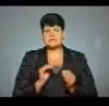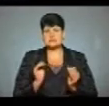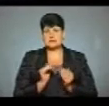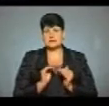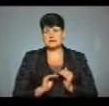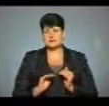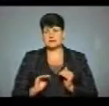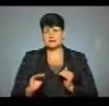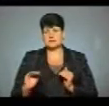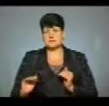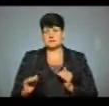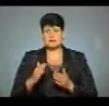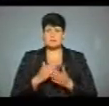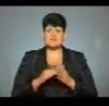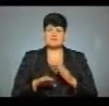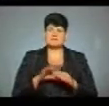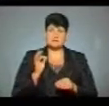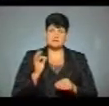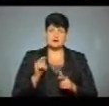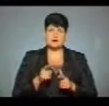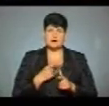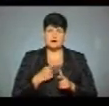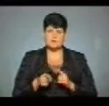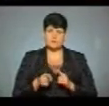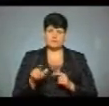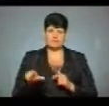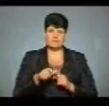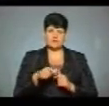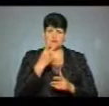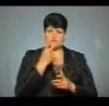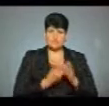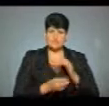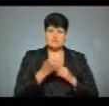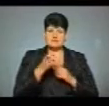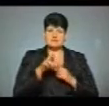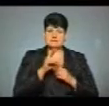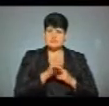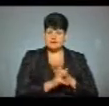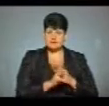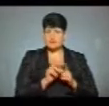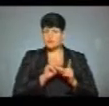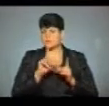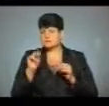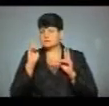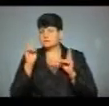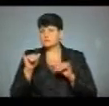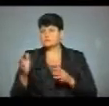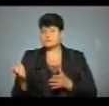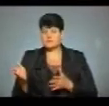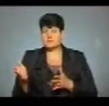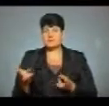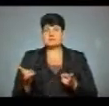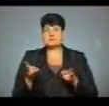дітьми мати вибір – або в річку Сян, або їхати в невідомі землі,